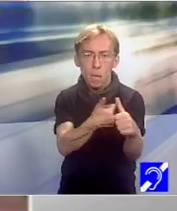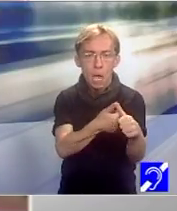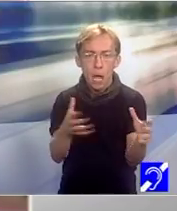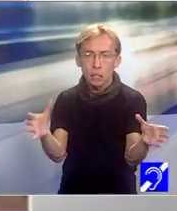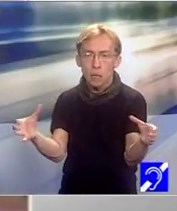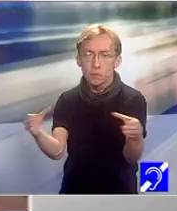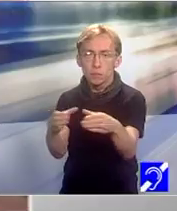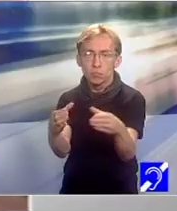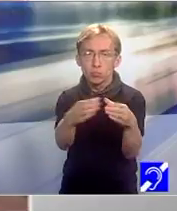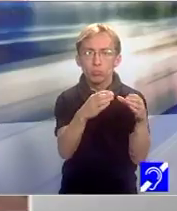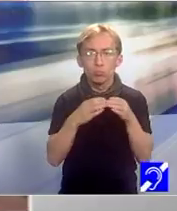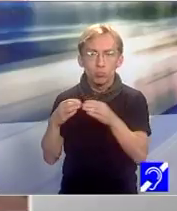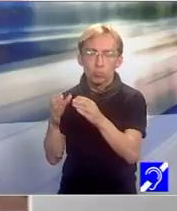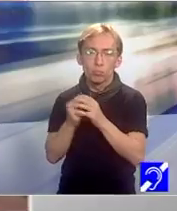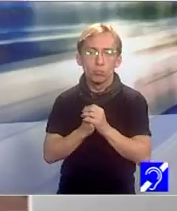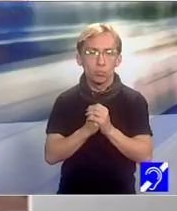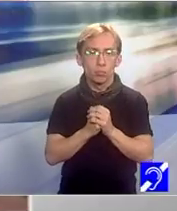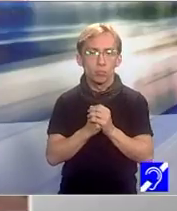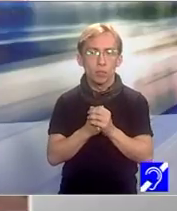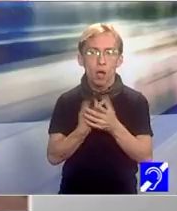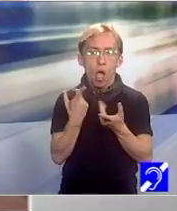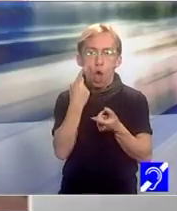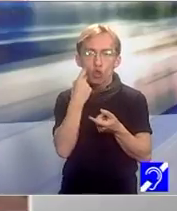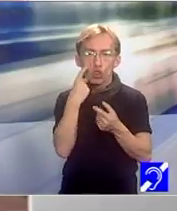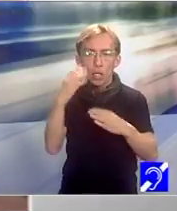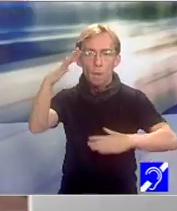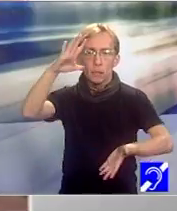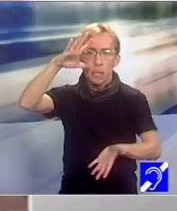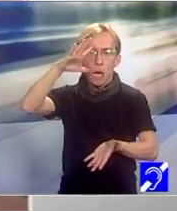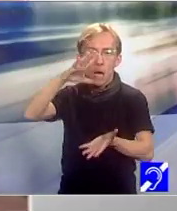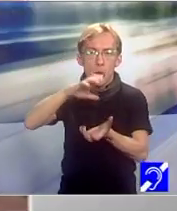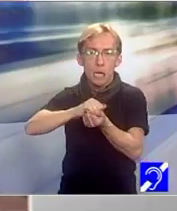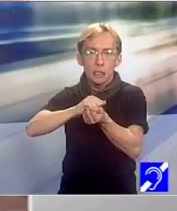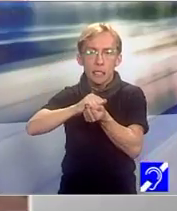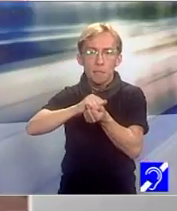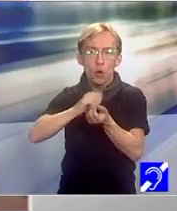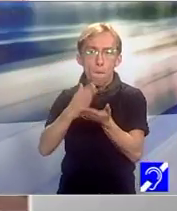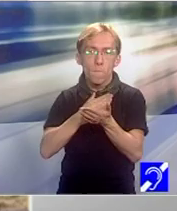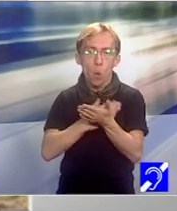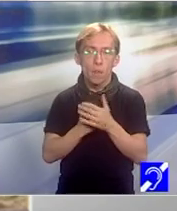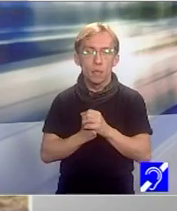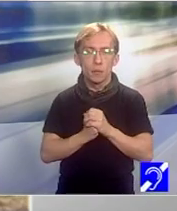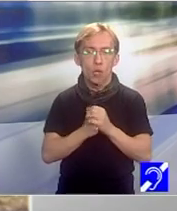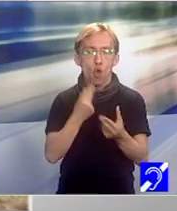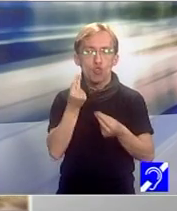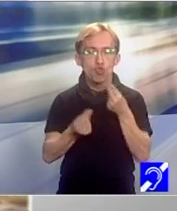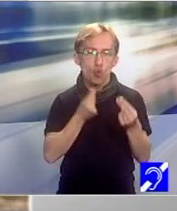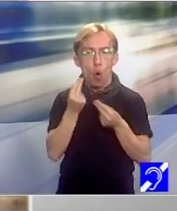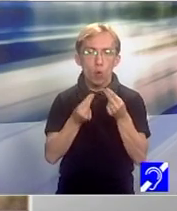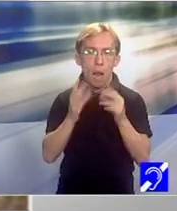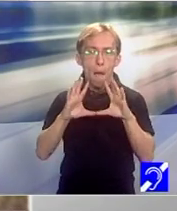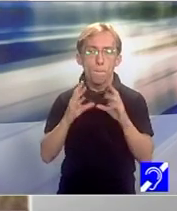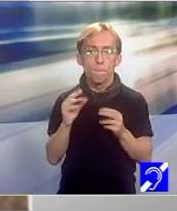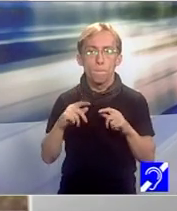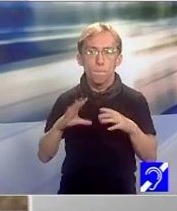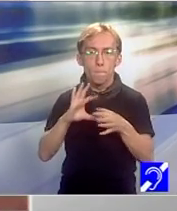problemă medicală care o au ei încercăm să o diminuăm și chiar să o facem să nu mai existe aici pe terenul de sport. Jocurile Paralimpice Europene